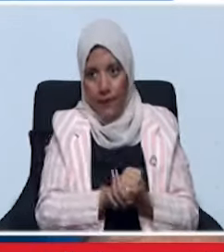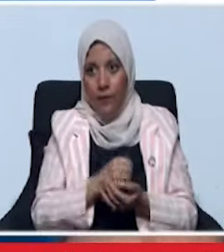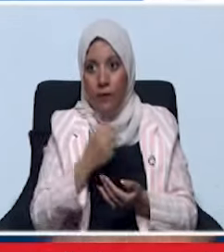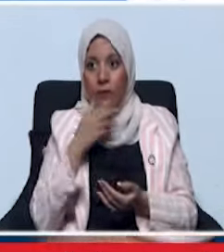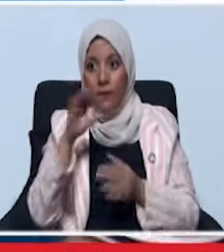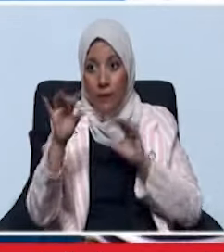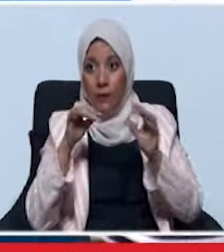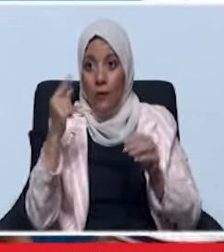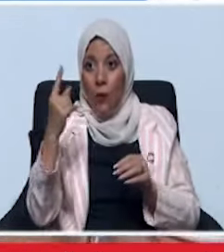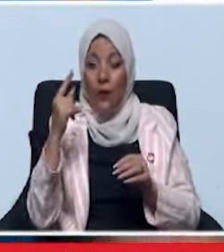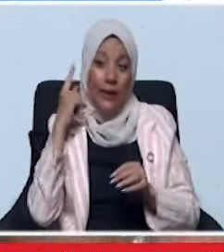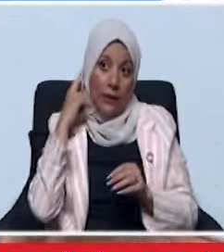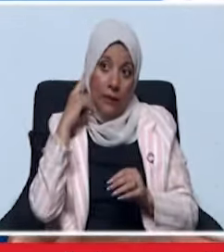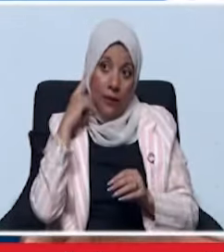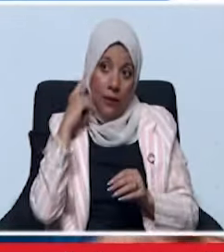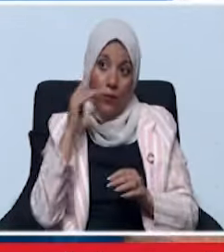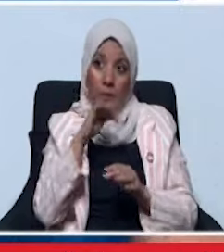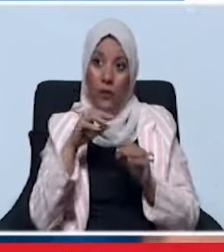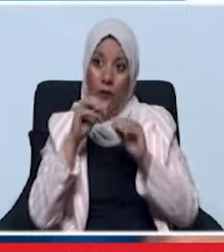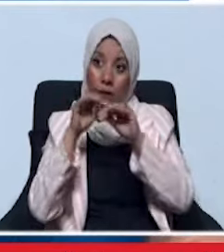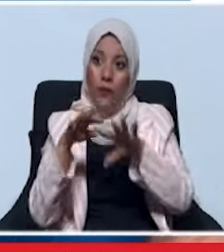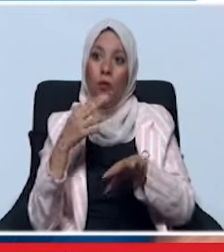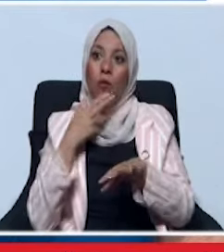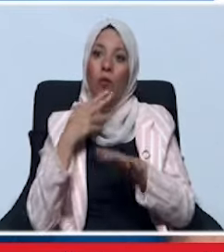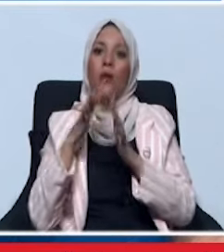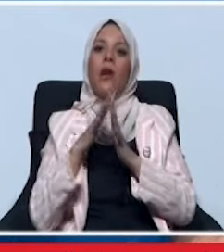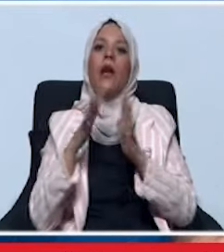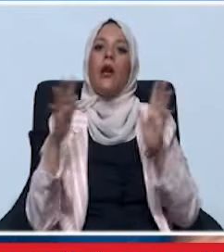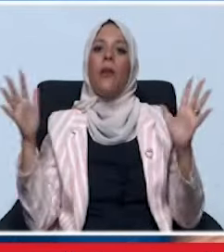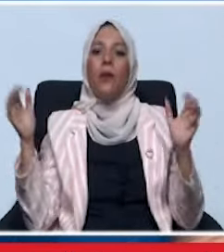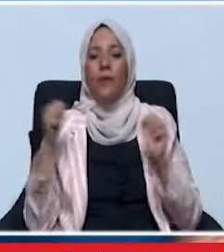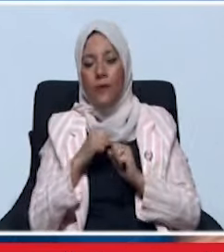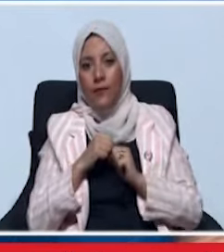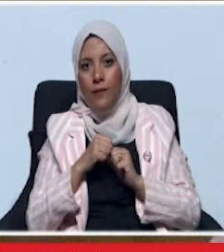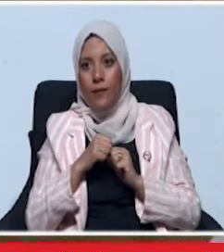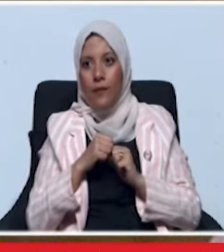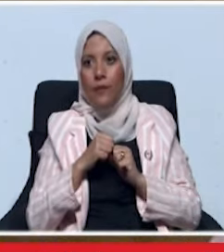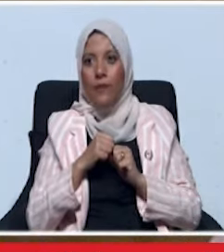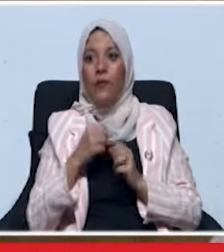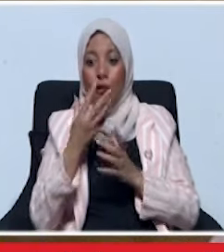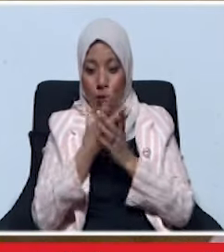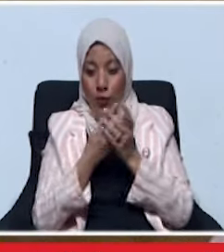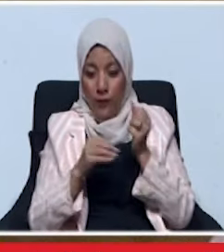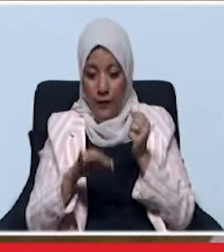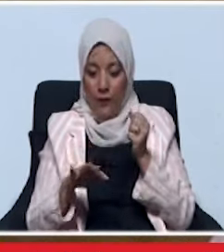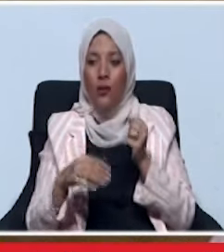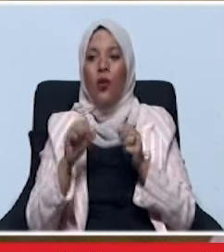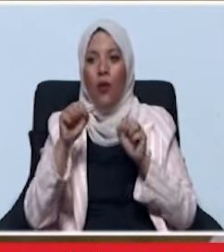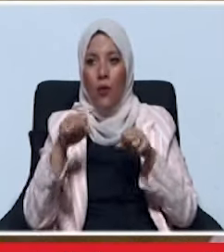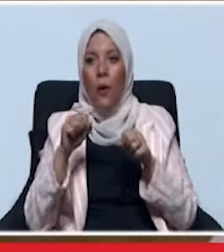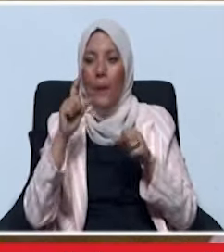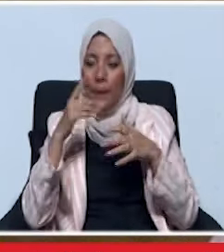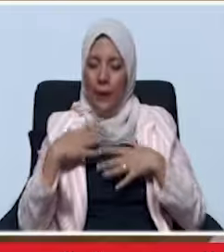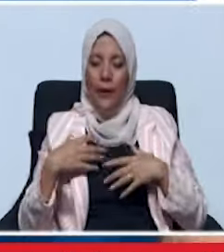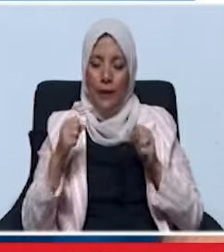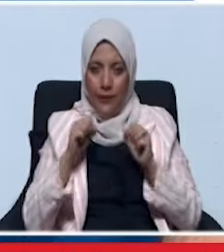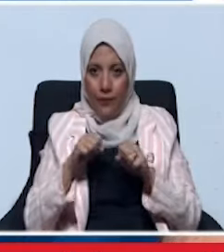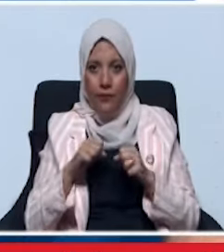سمعني في هذه الدنيا وقدمني كان الشاعر الكبير مأمون الشناوي. عشان كده انت مسمي ابنك مأمون اظن؟ طبعا طبعا. فاكر حاجه زي كده